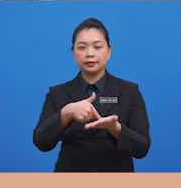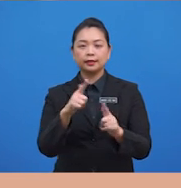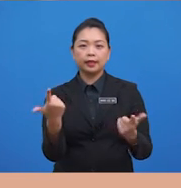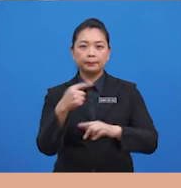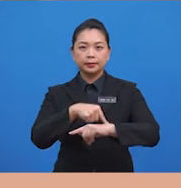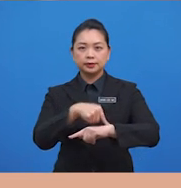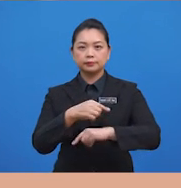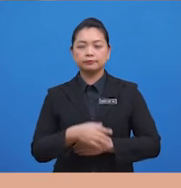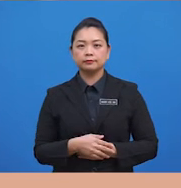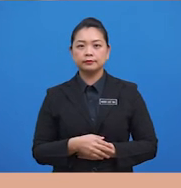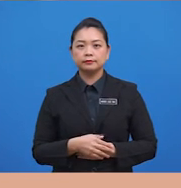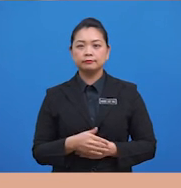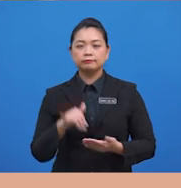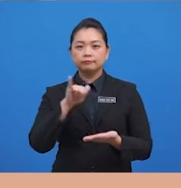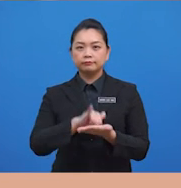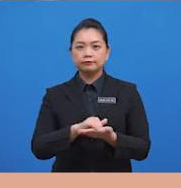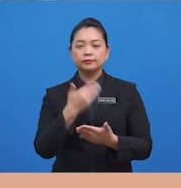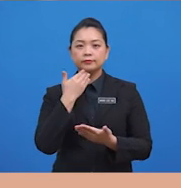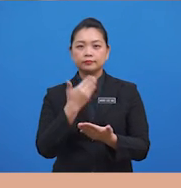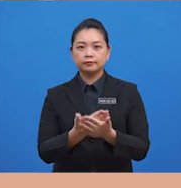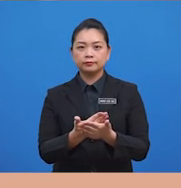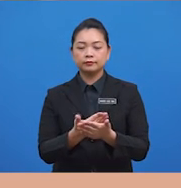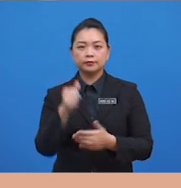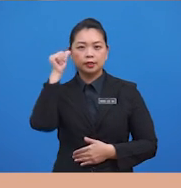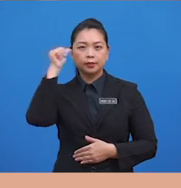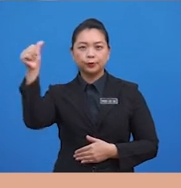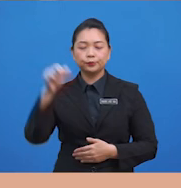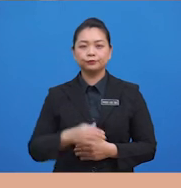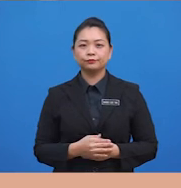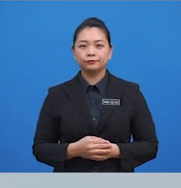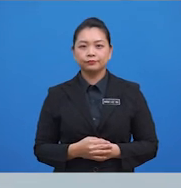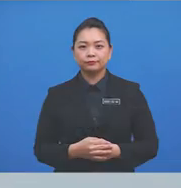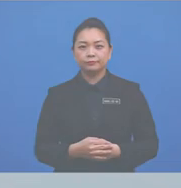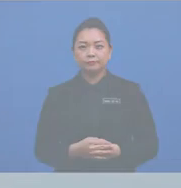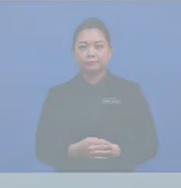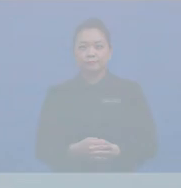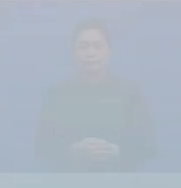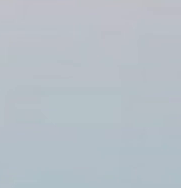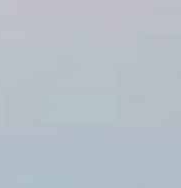di lain masa. Sekian, terima kasih dan Assalamualaikum.